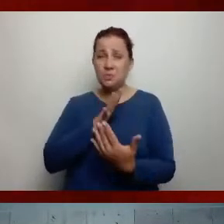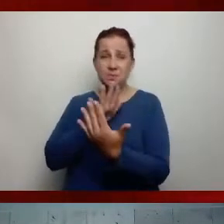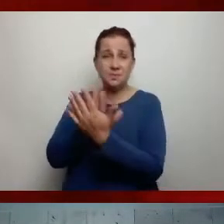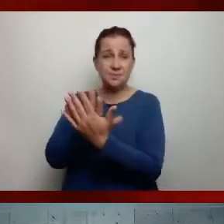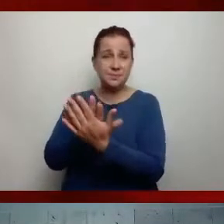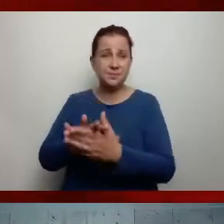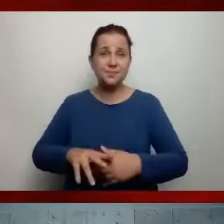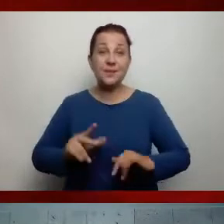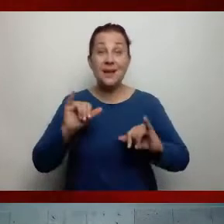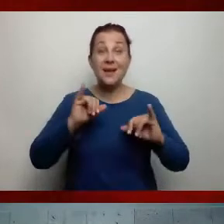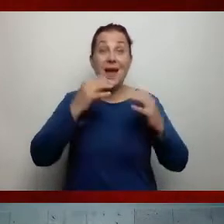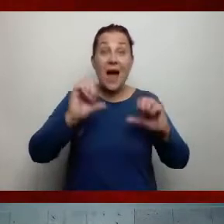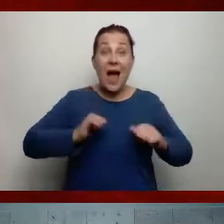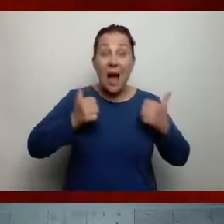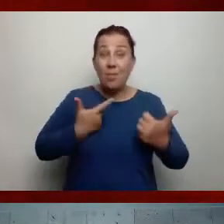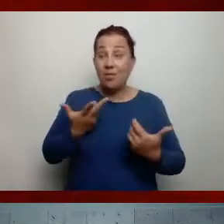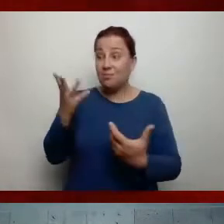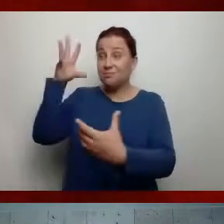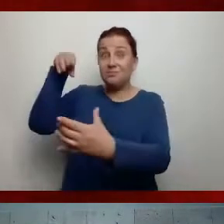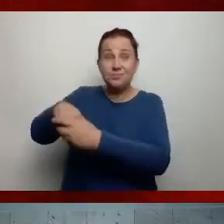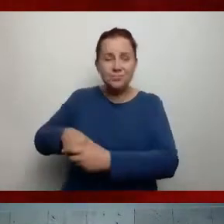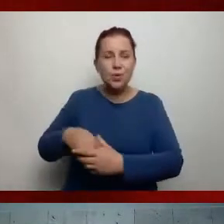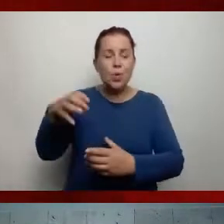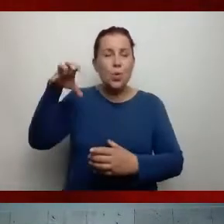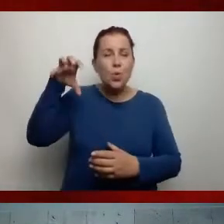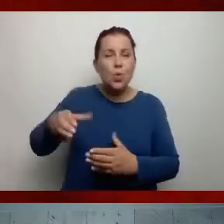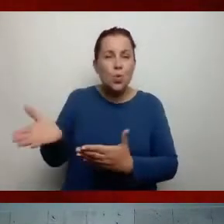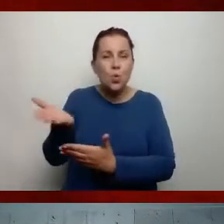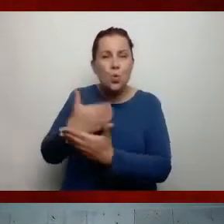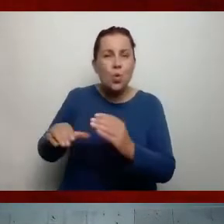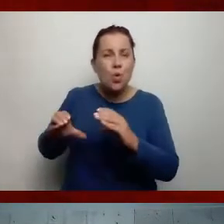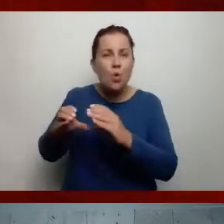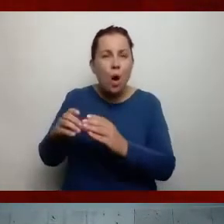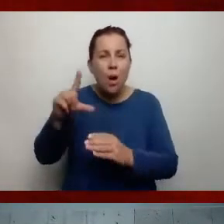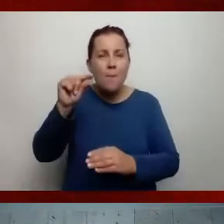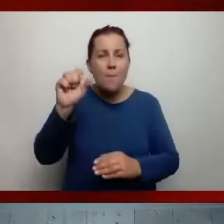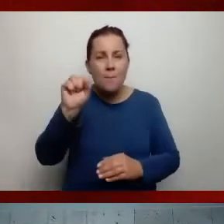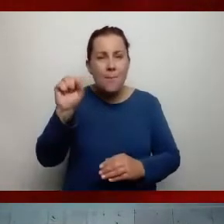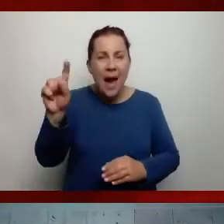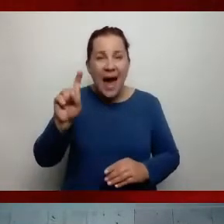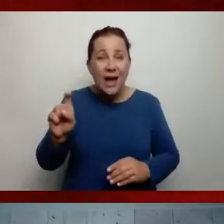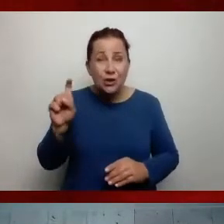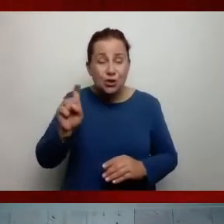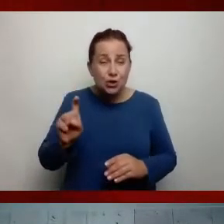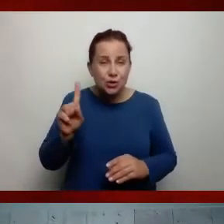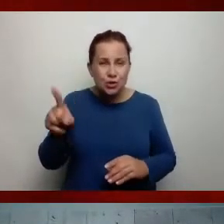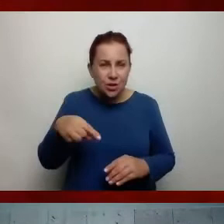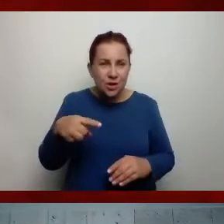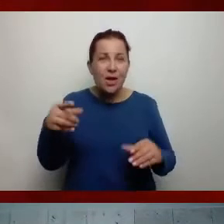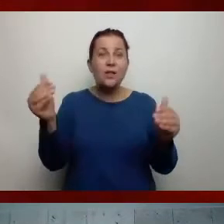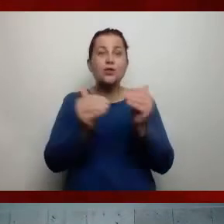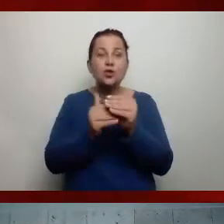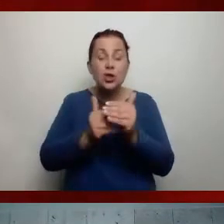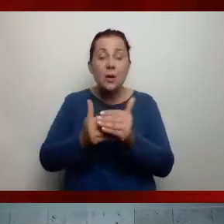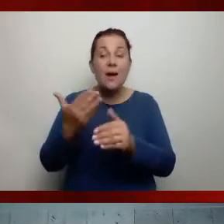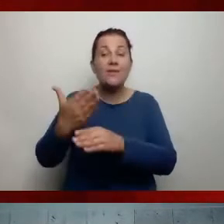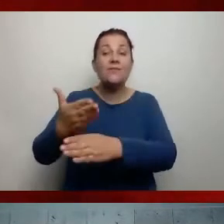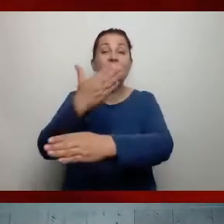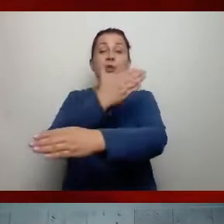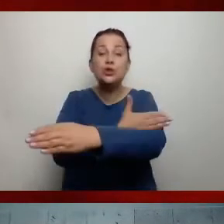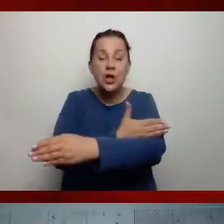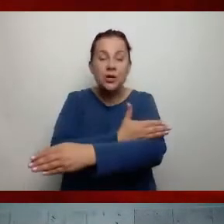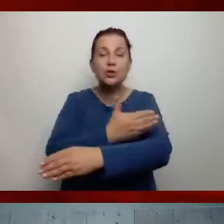się do korpusu Paziów, trzeba było mieć 52 szlacheckich przodków. Jak tam byle kogo nie